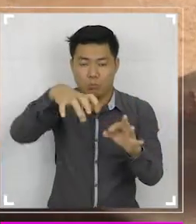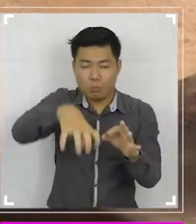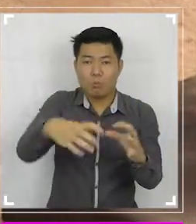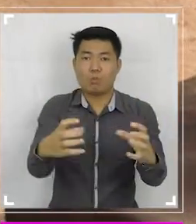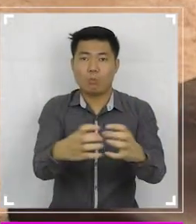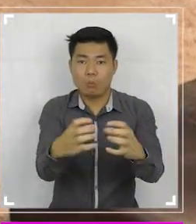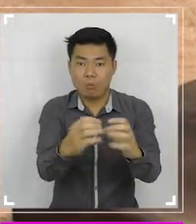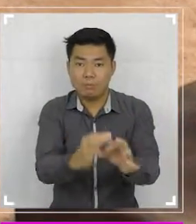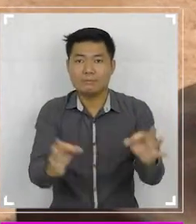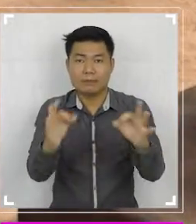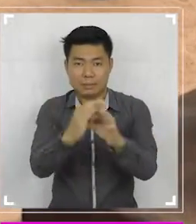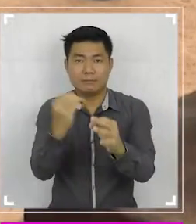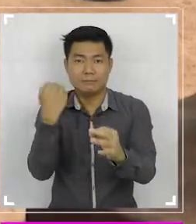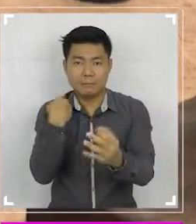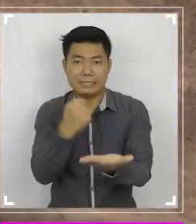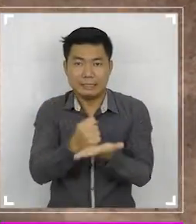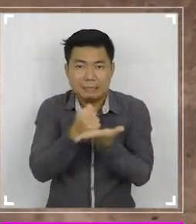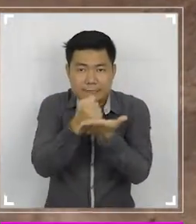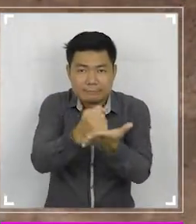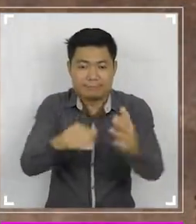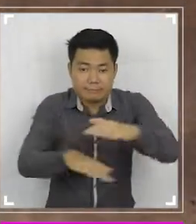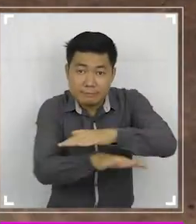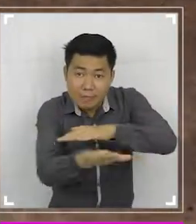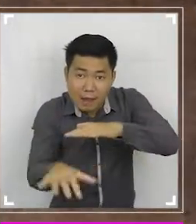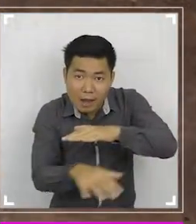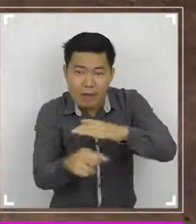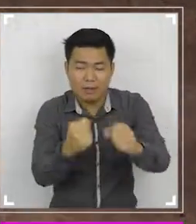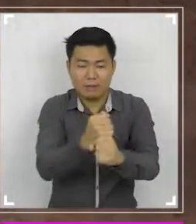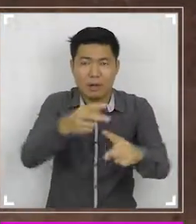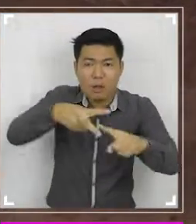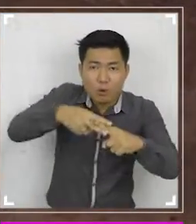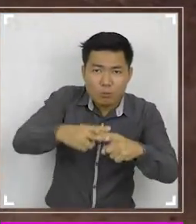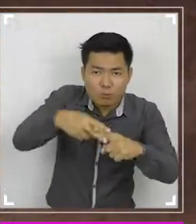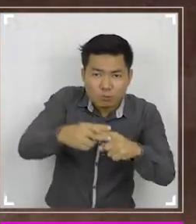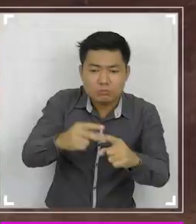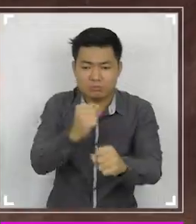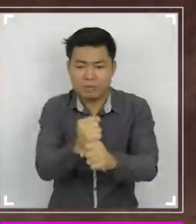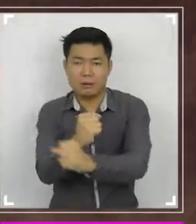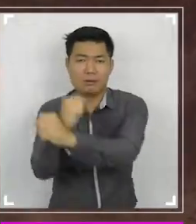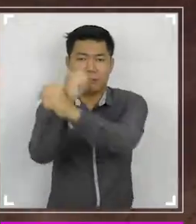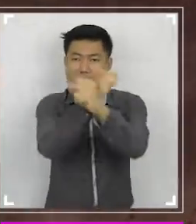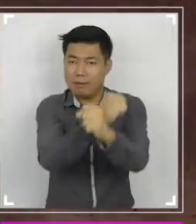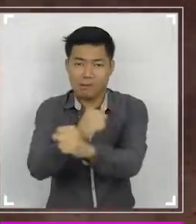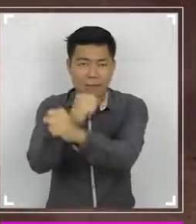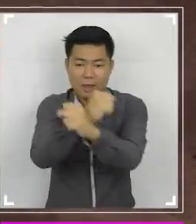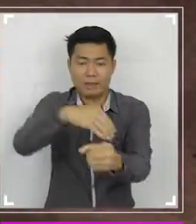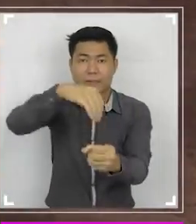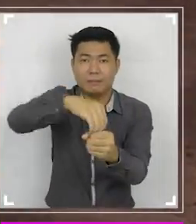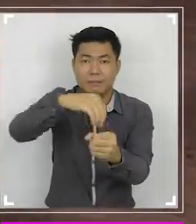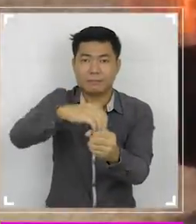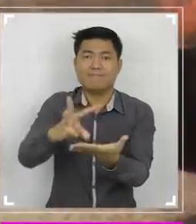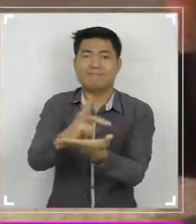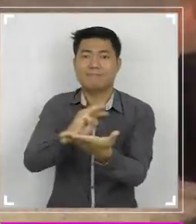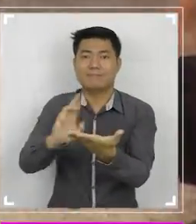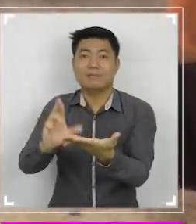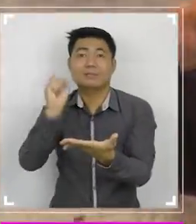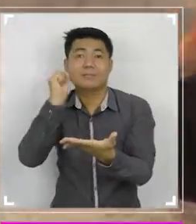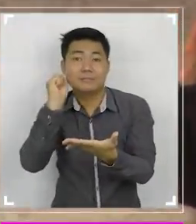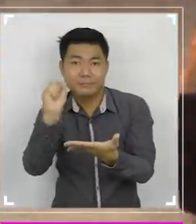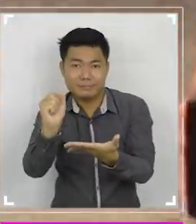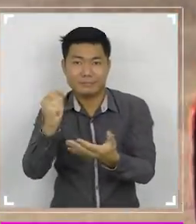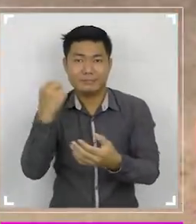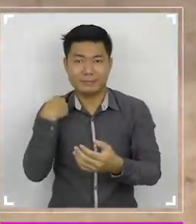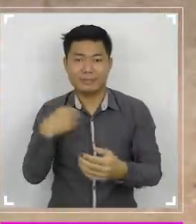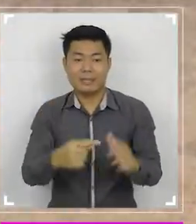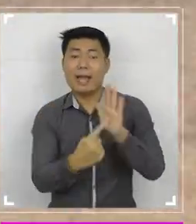ยงานสำคัญที่มีหน้าที่ให้บริการด้านระบบสาธารณูปโภคพื้นฐานการซ่อมบำรุงและการรักษาความปลอดภัยภายในมหาวิท